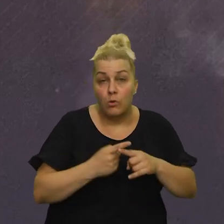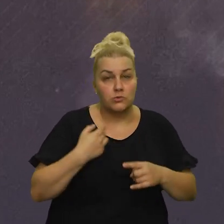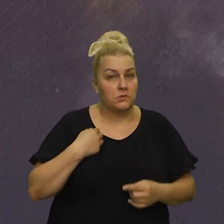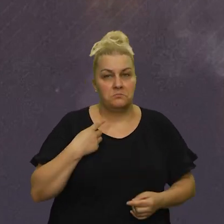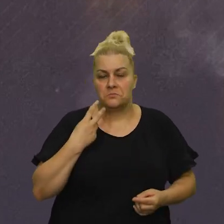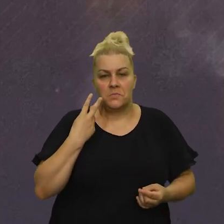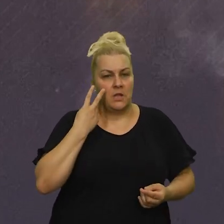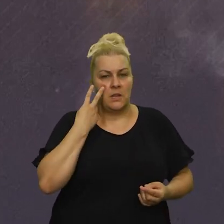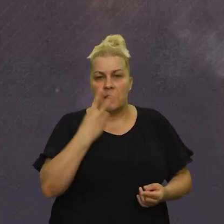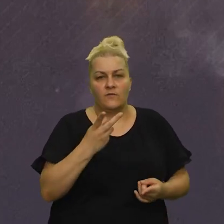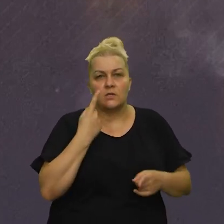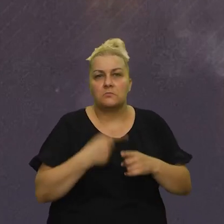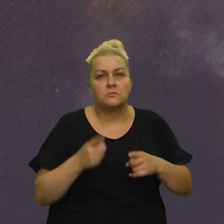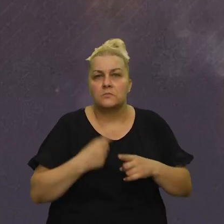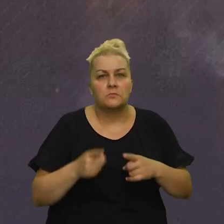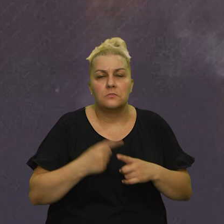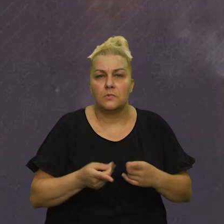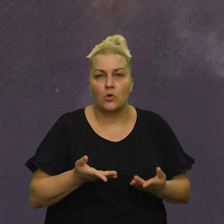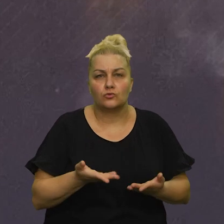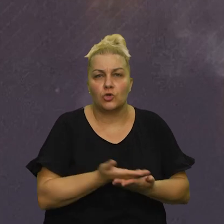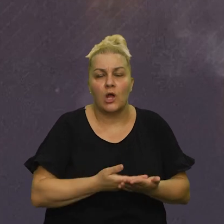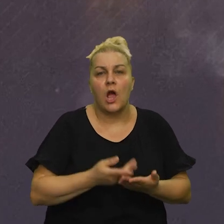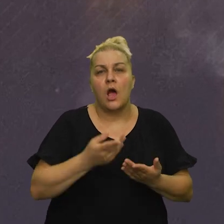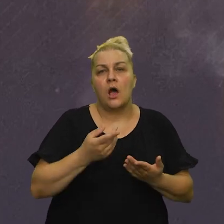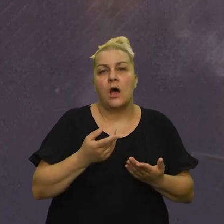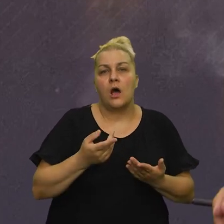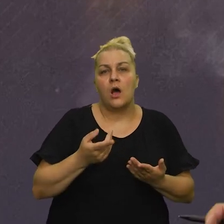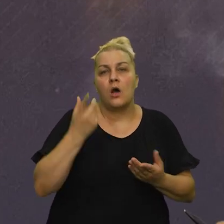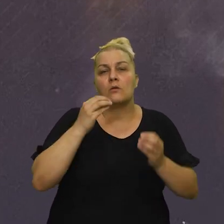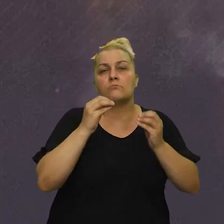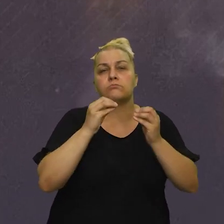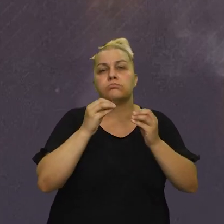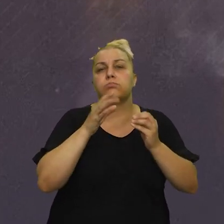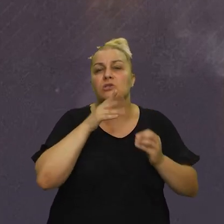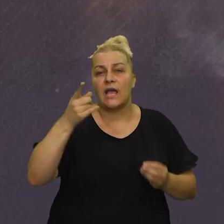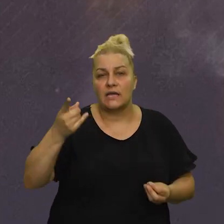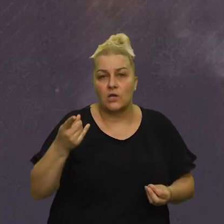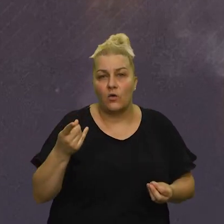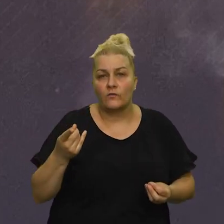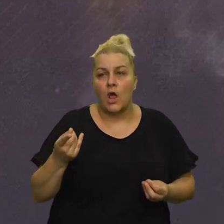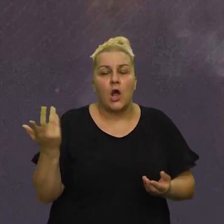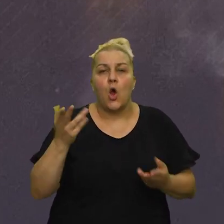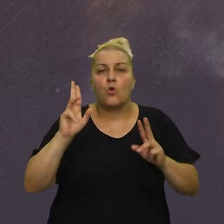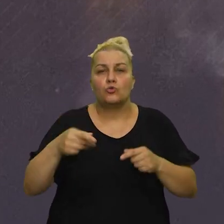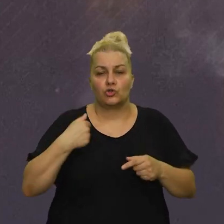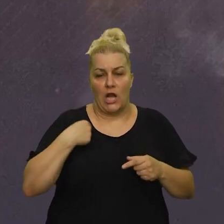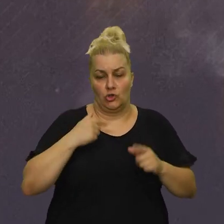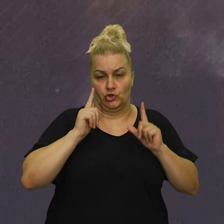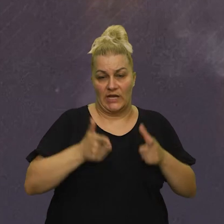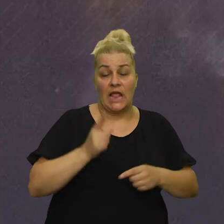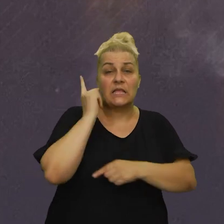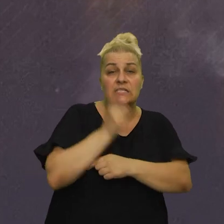uopće uporišta od strane BiH da procesuira te naše